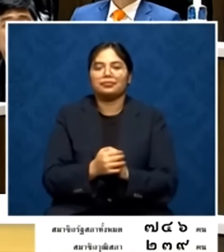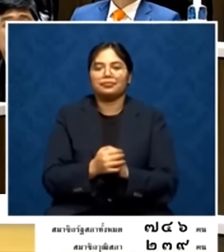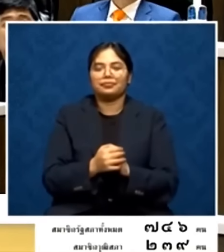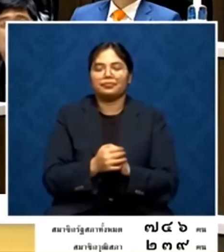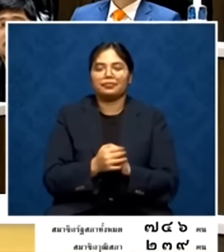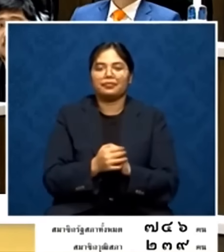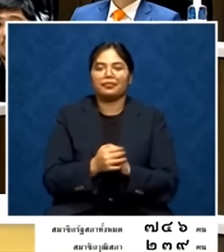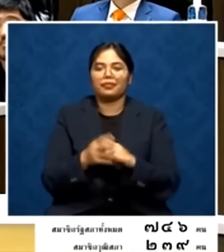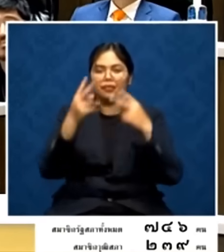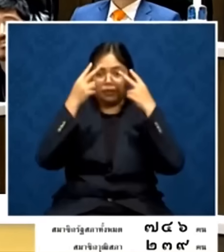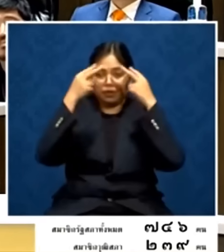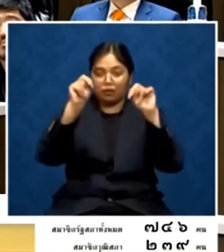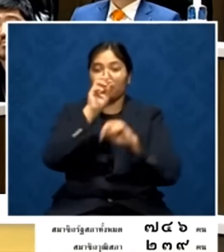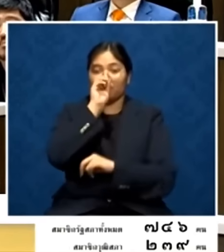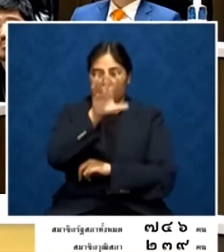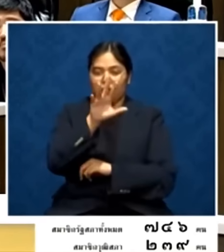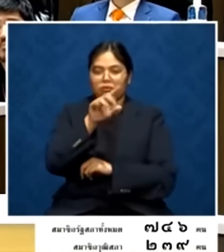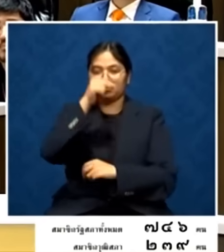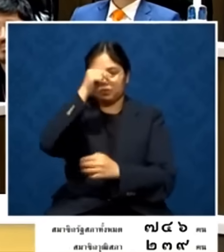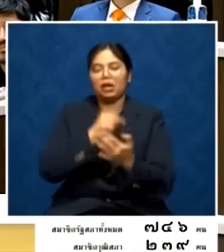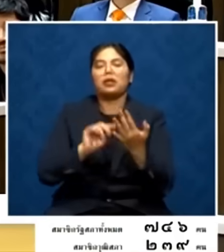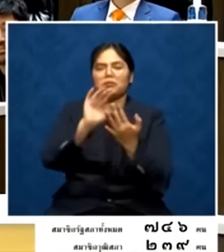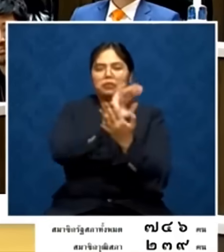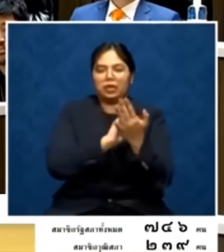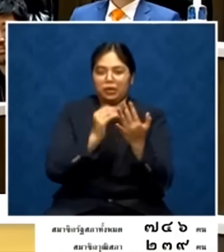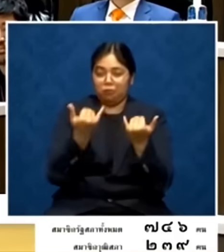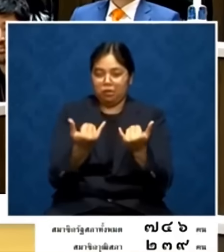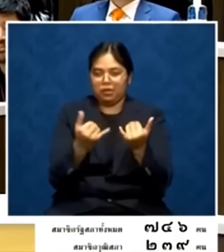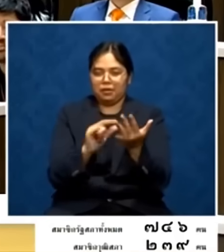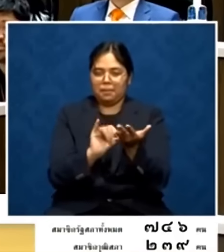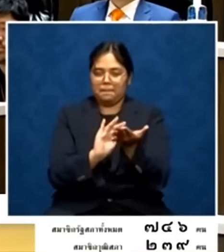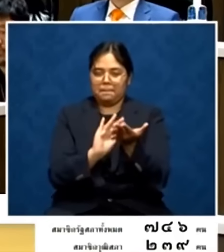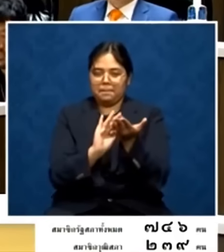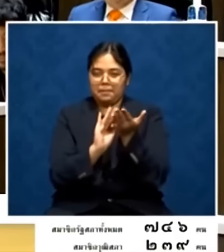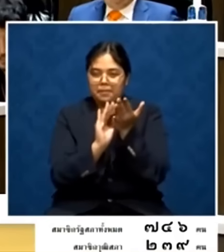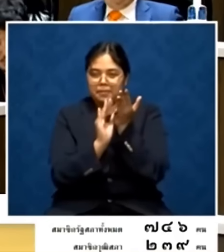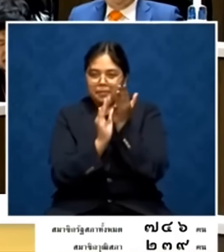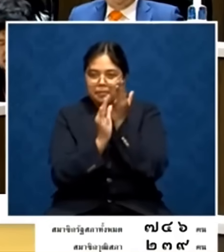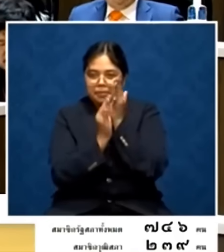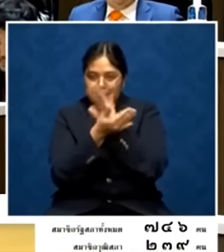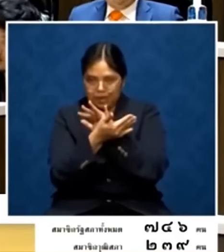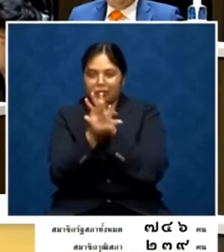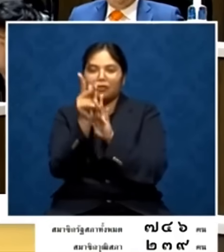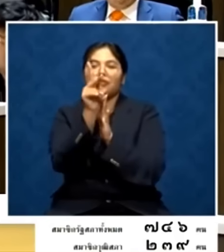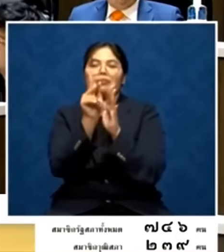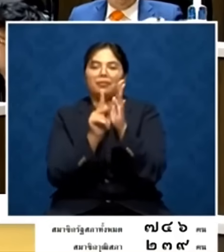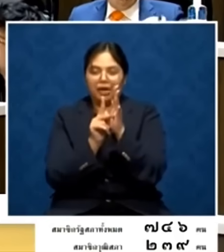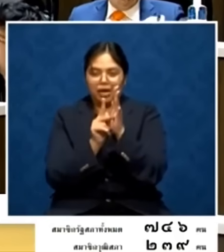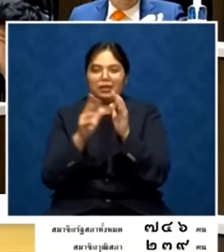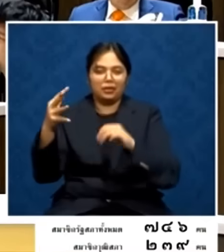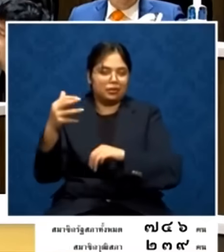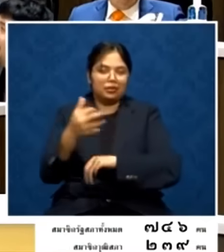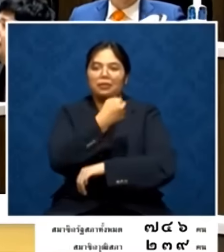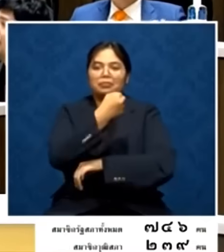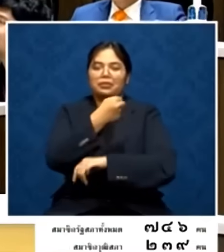ไกลชัยธวัฒน์ไม่พูดไม่ผายลมสักพูดขมักขม้นจ้องจับแต่เรื่องตั้งสสร.เ